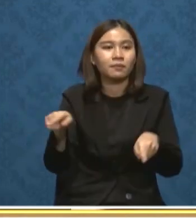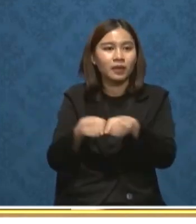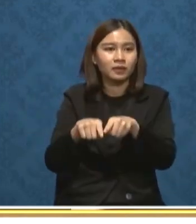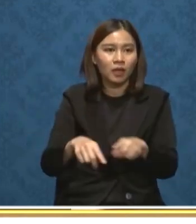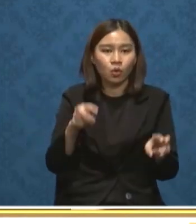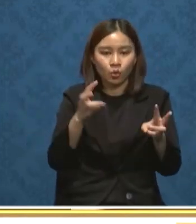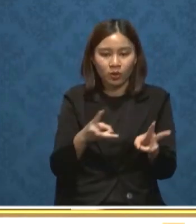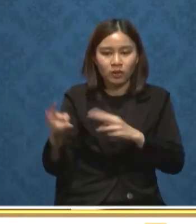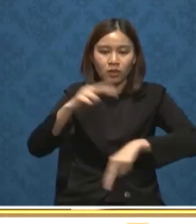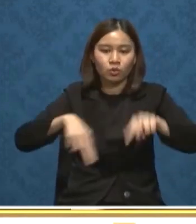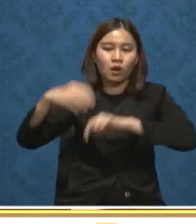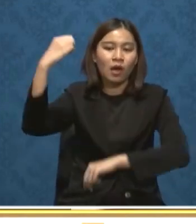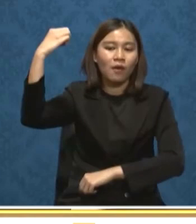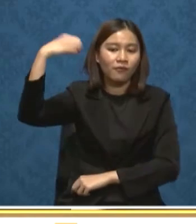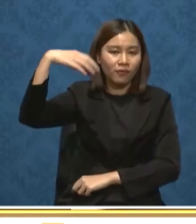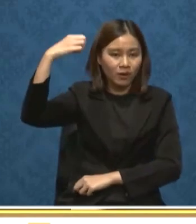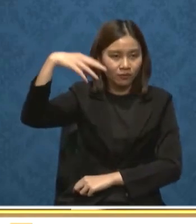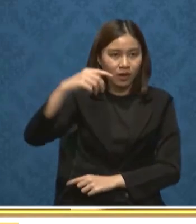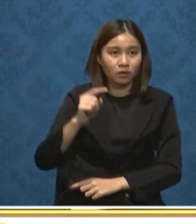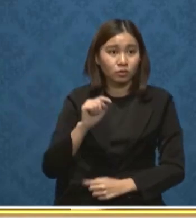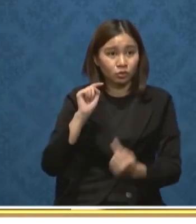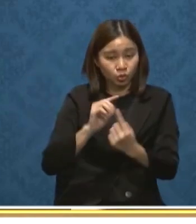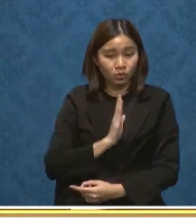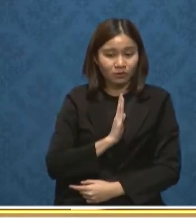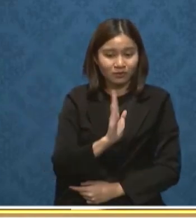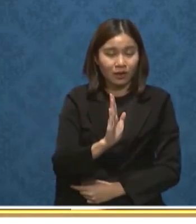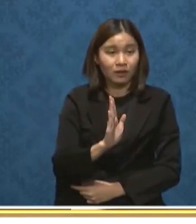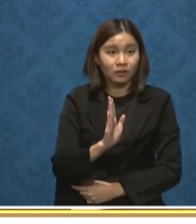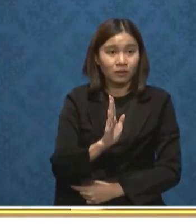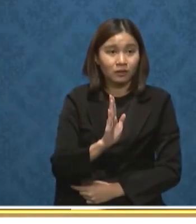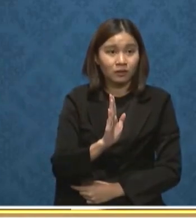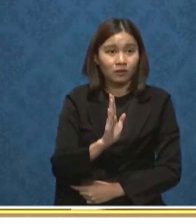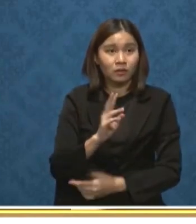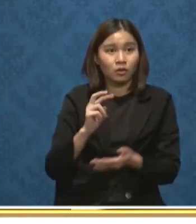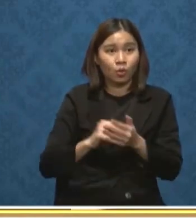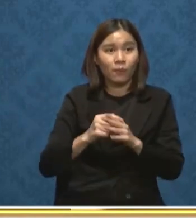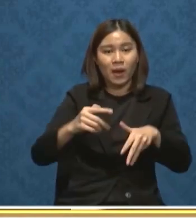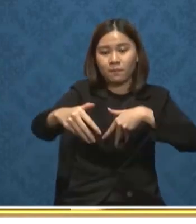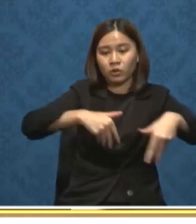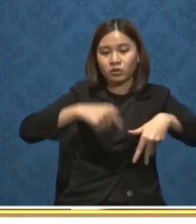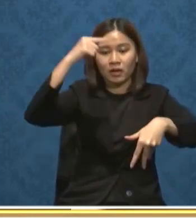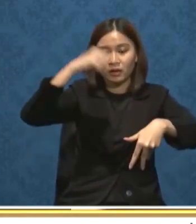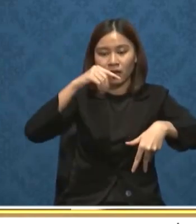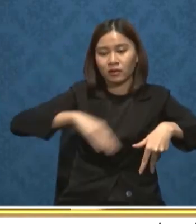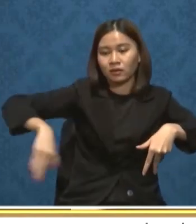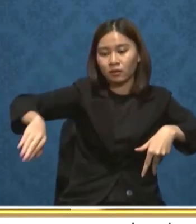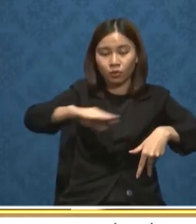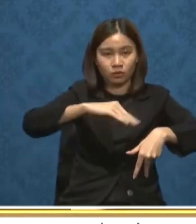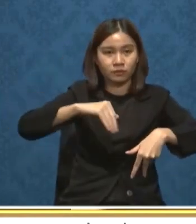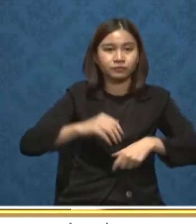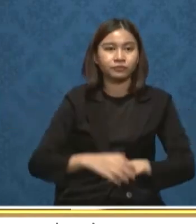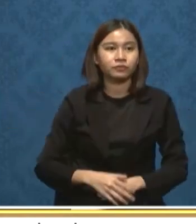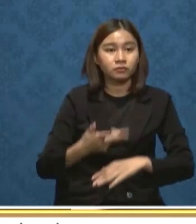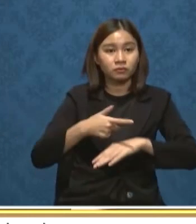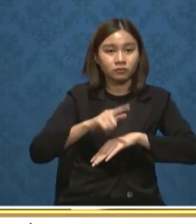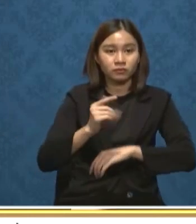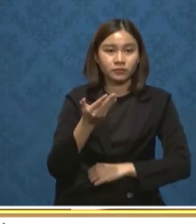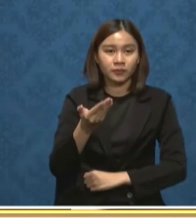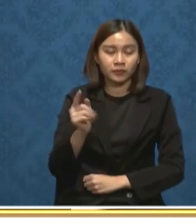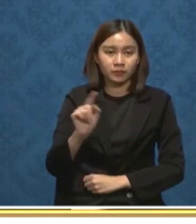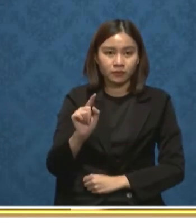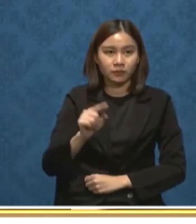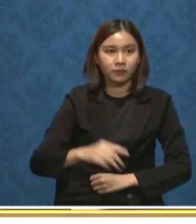การกำกับกิจการพลังงาน เพื่อความเป็ทำของผู้ใช้ไฟ้านั่ก็คอประชาชคนไทยทกคนท่านประทานครับ